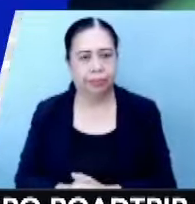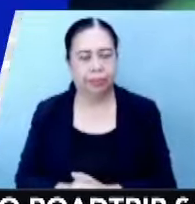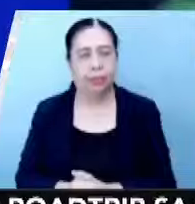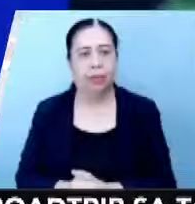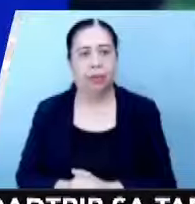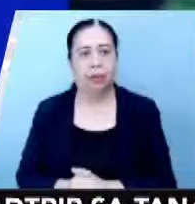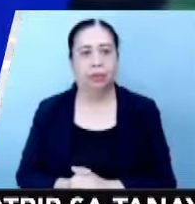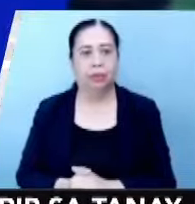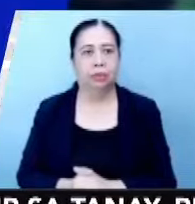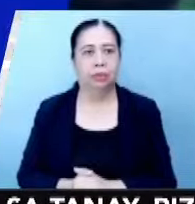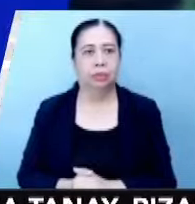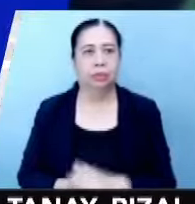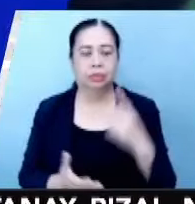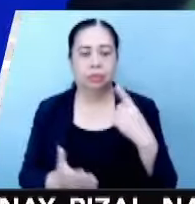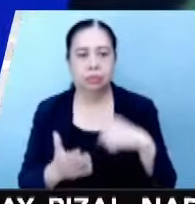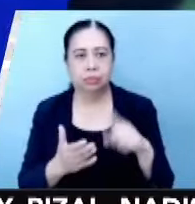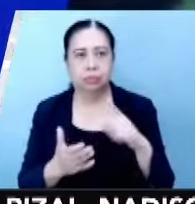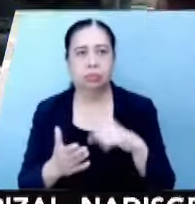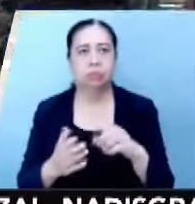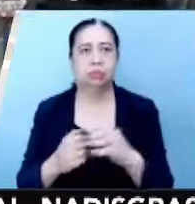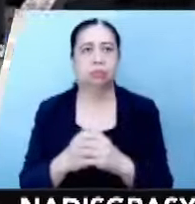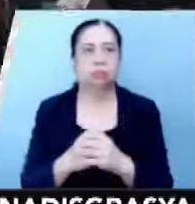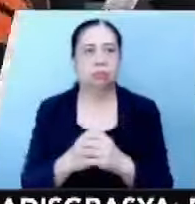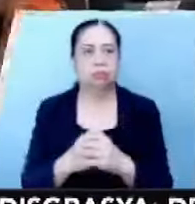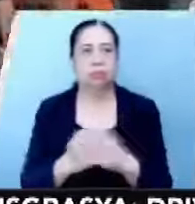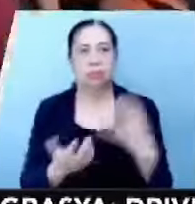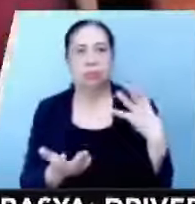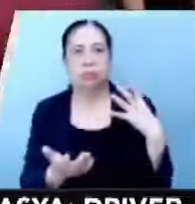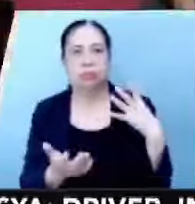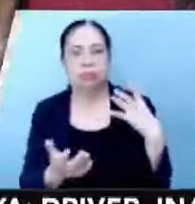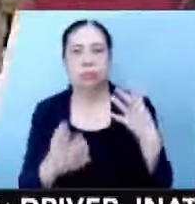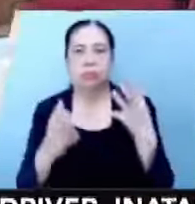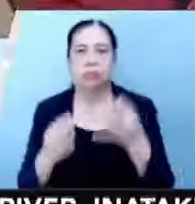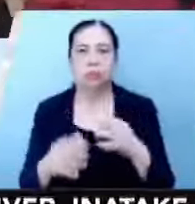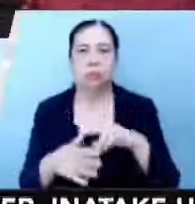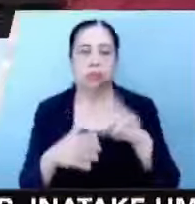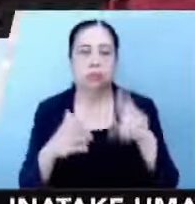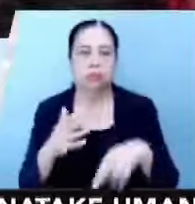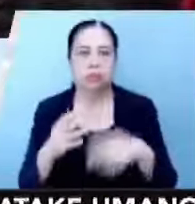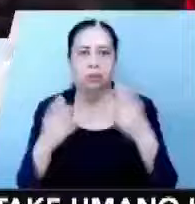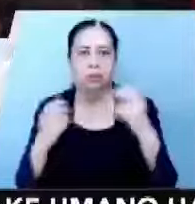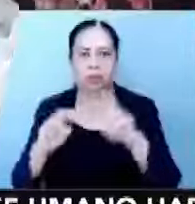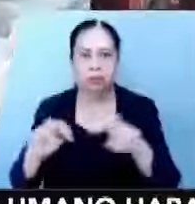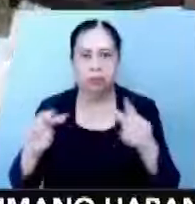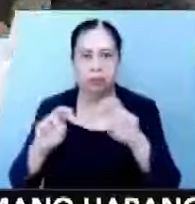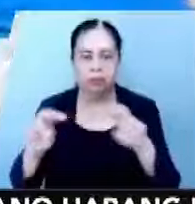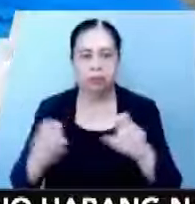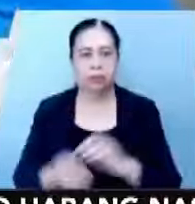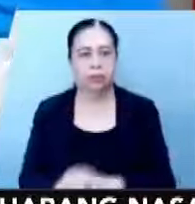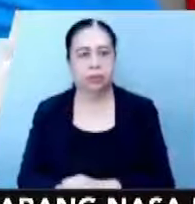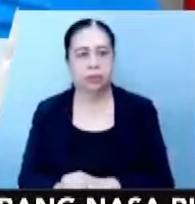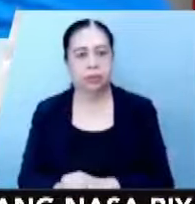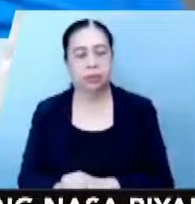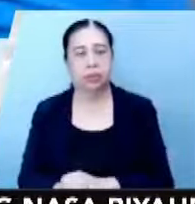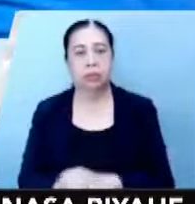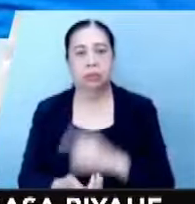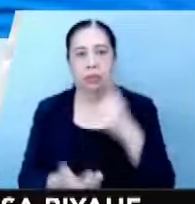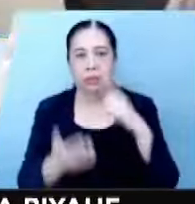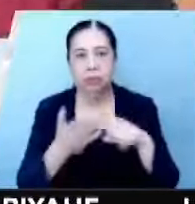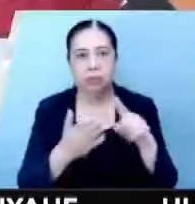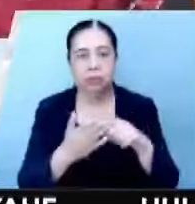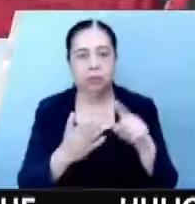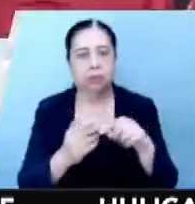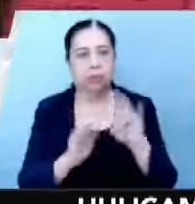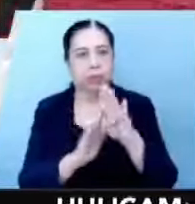si Costa Cartel investigation. Ang City Social Welfare and Development Office nagpo-profile na sa mga biktima at mga